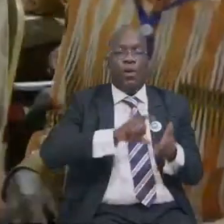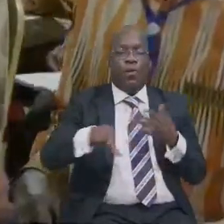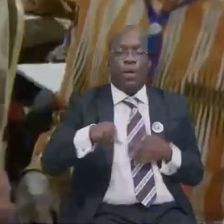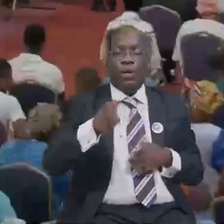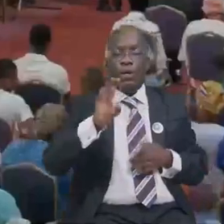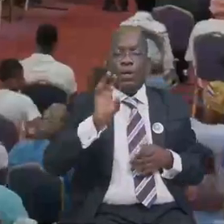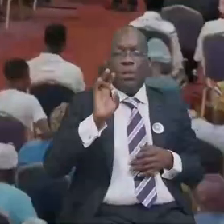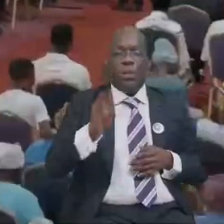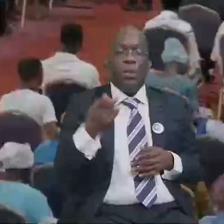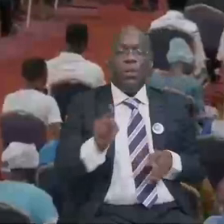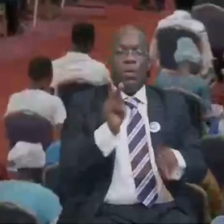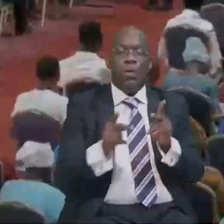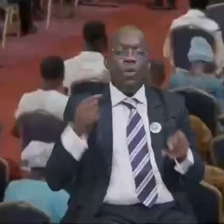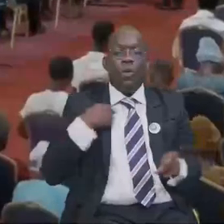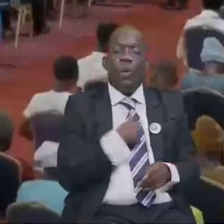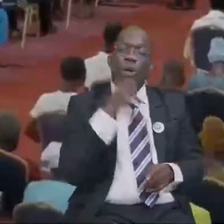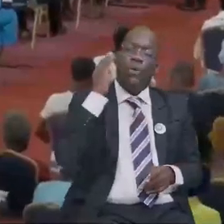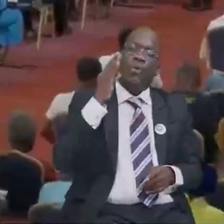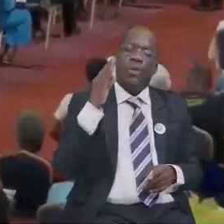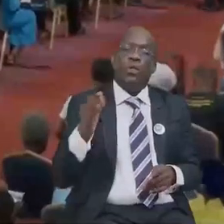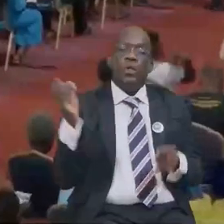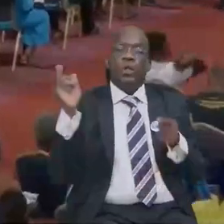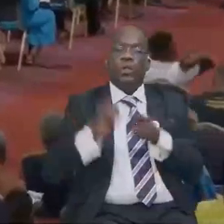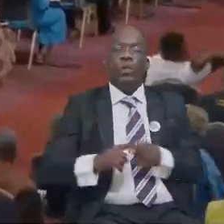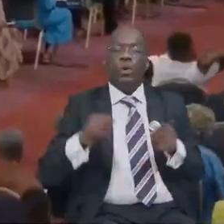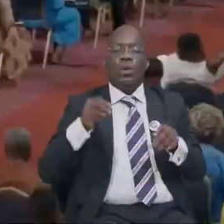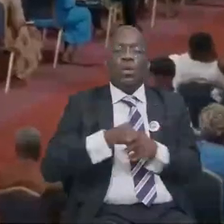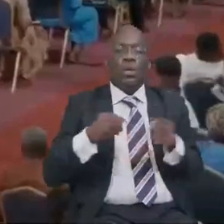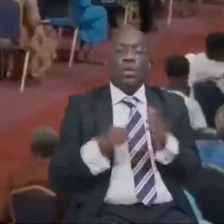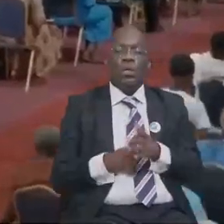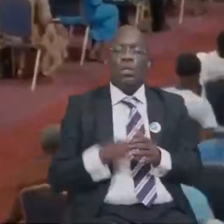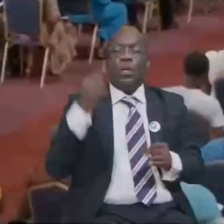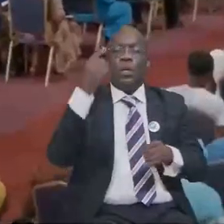Ceux à qui nous prêchons dans ces derniers temps,